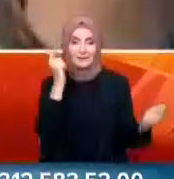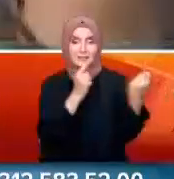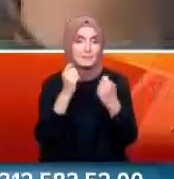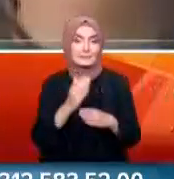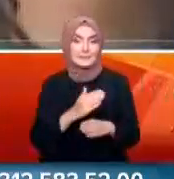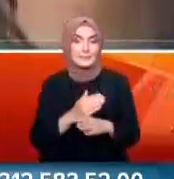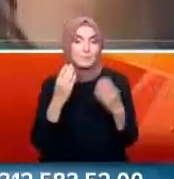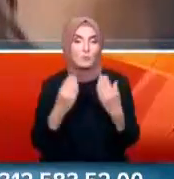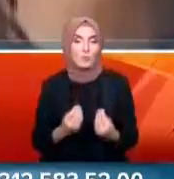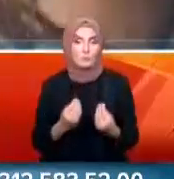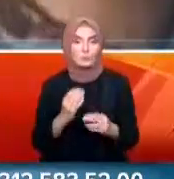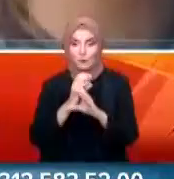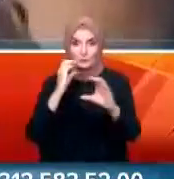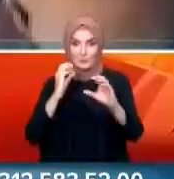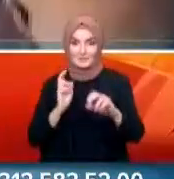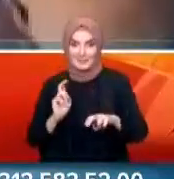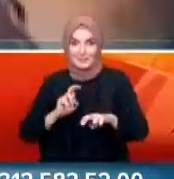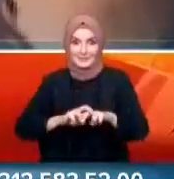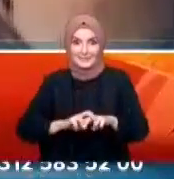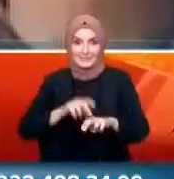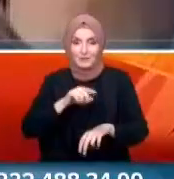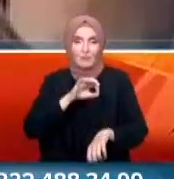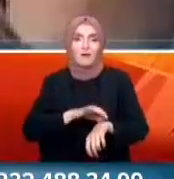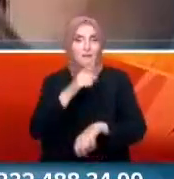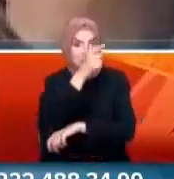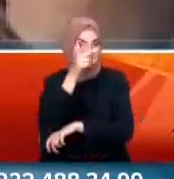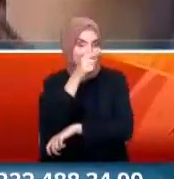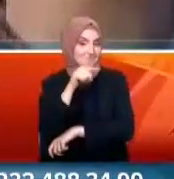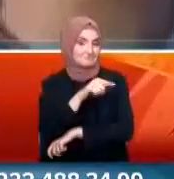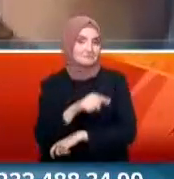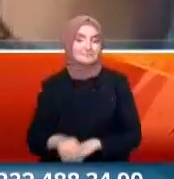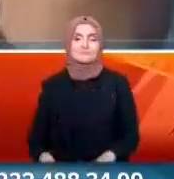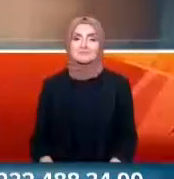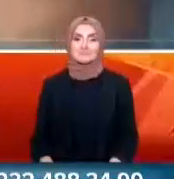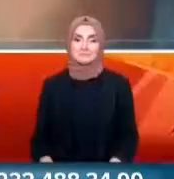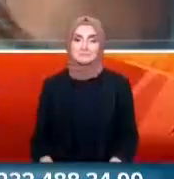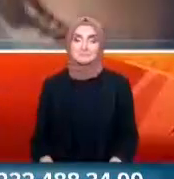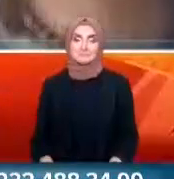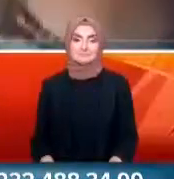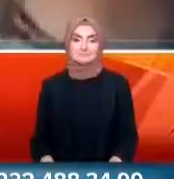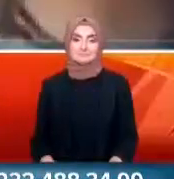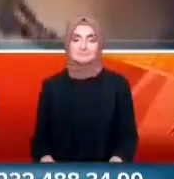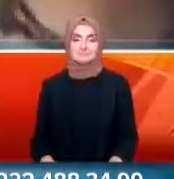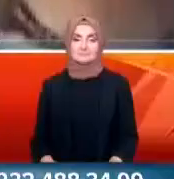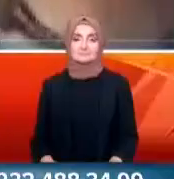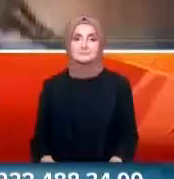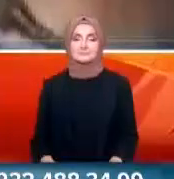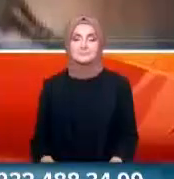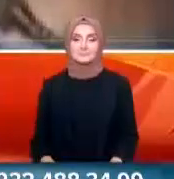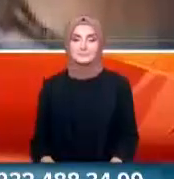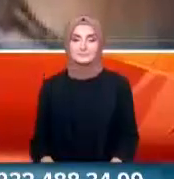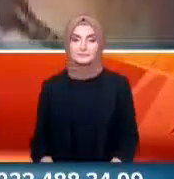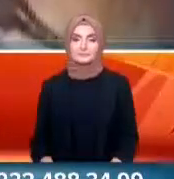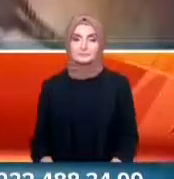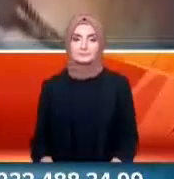oldukları otobüse binme anları. O zaman bana bakın zaten. Efendim mi? O zaman binemezsin zaten.